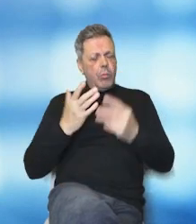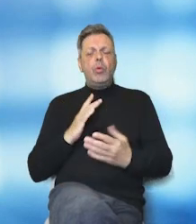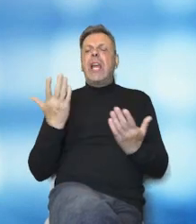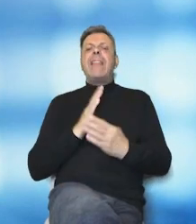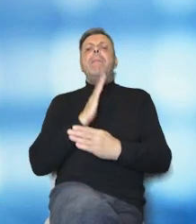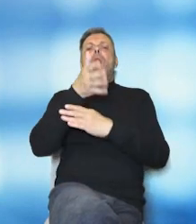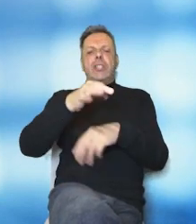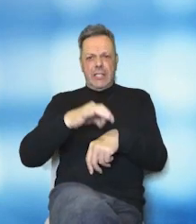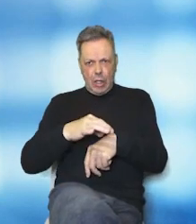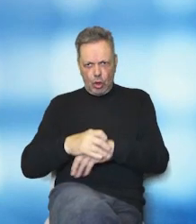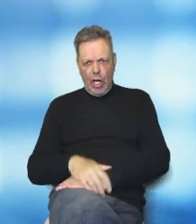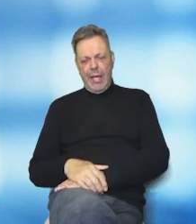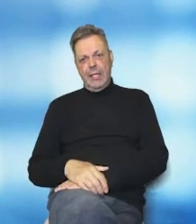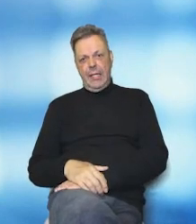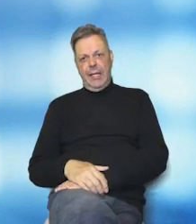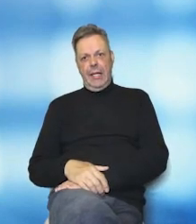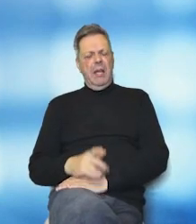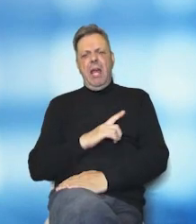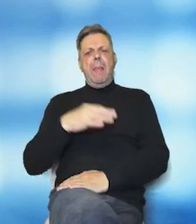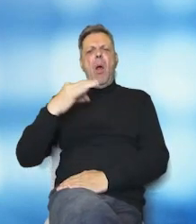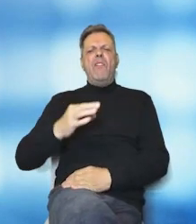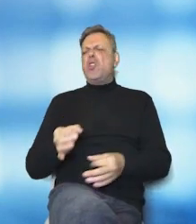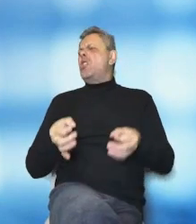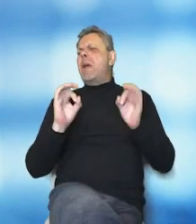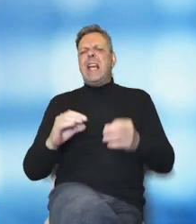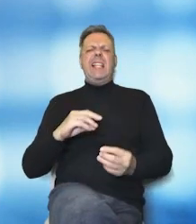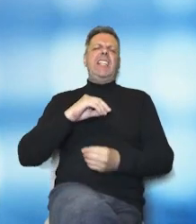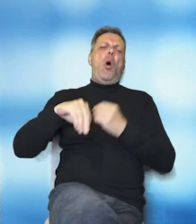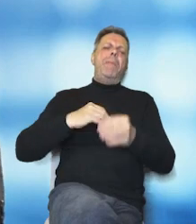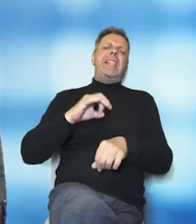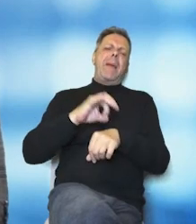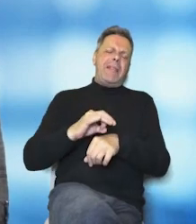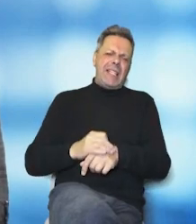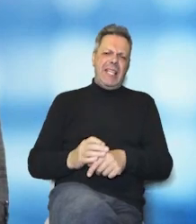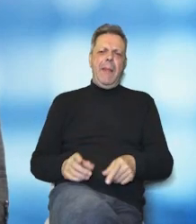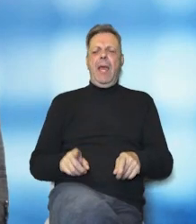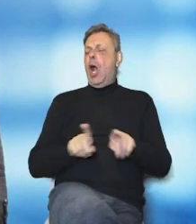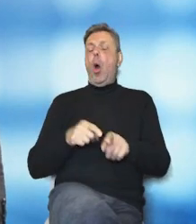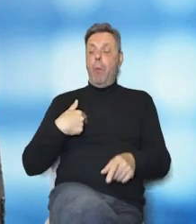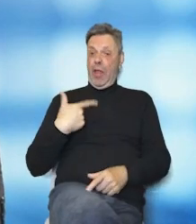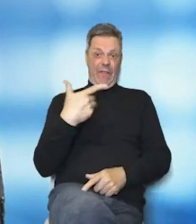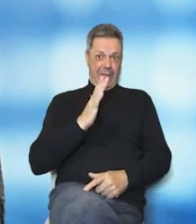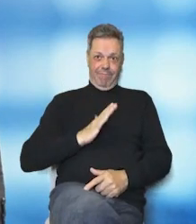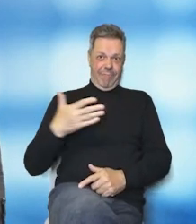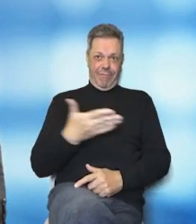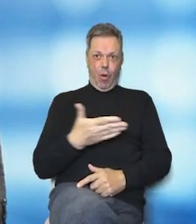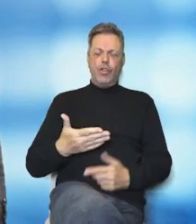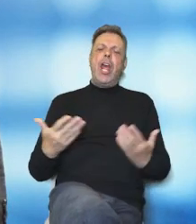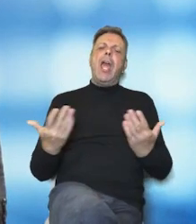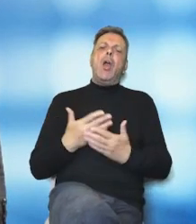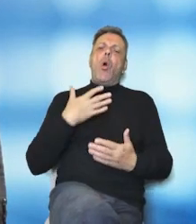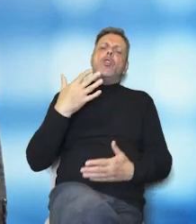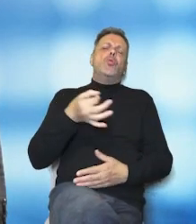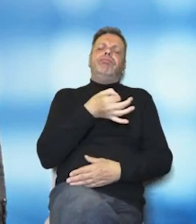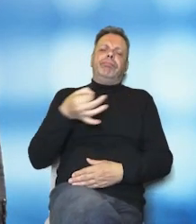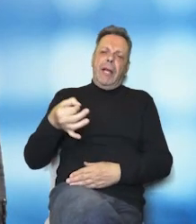dođete liječniku, neovisno specijalisti obiteljske medicine kao moje 2 gošće, koje su